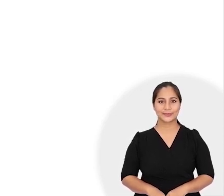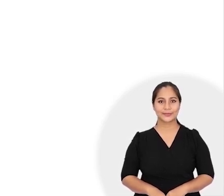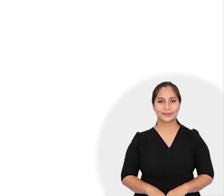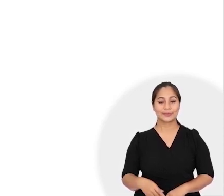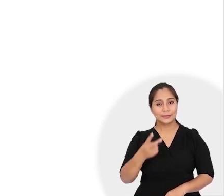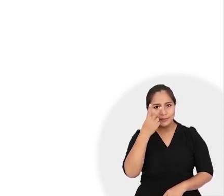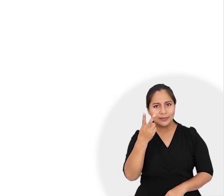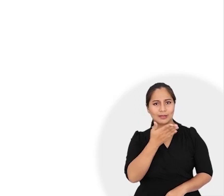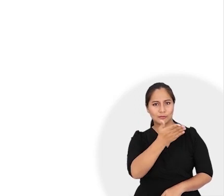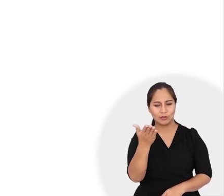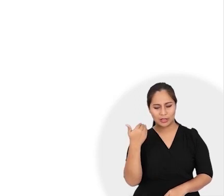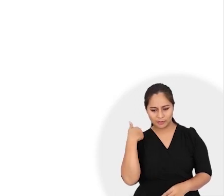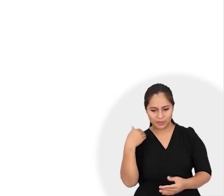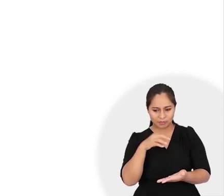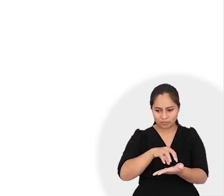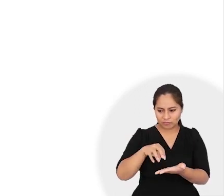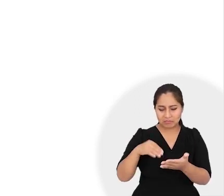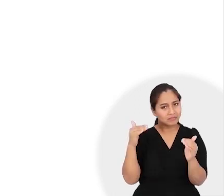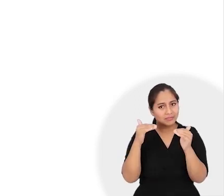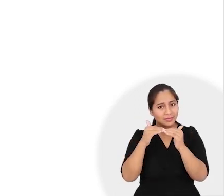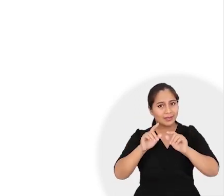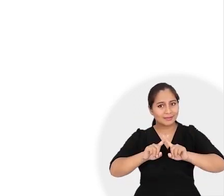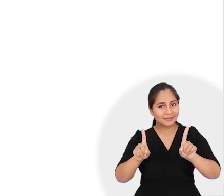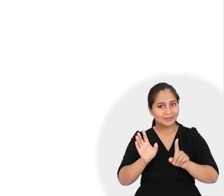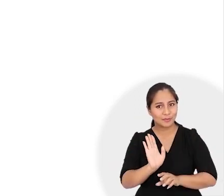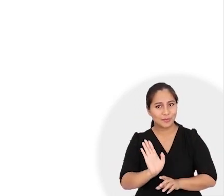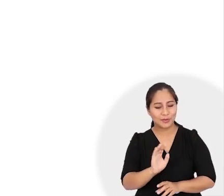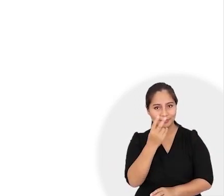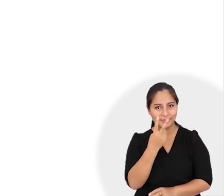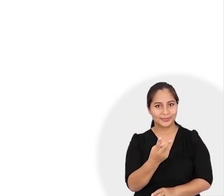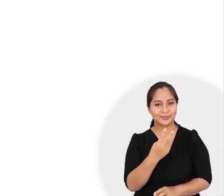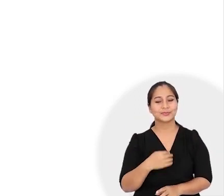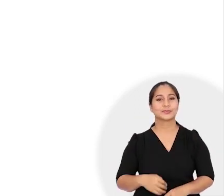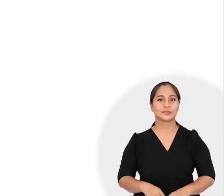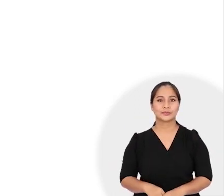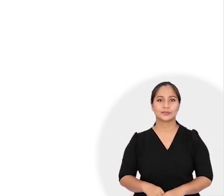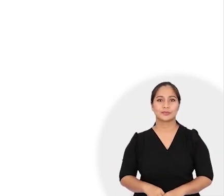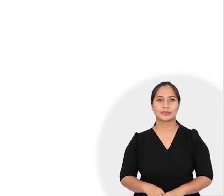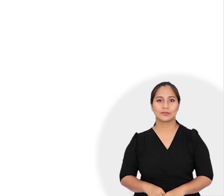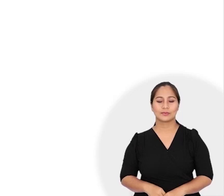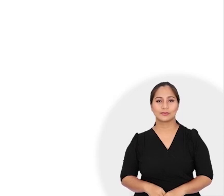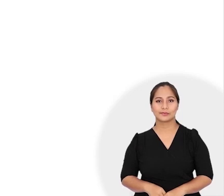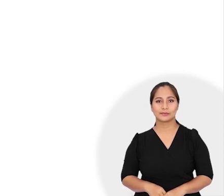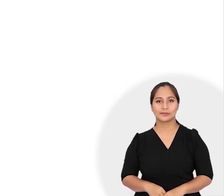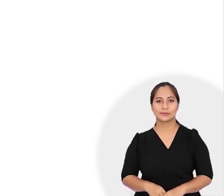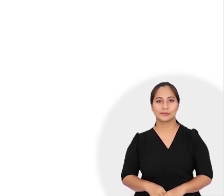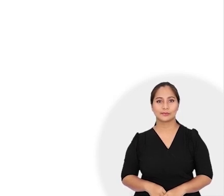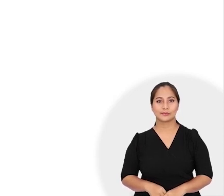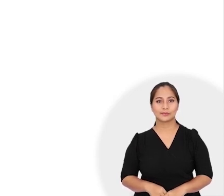เบิ่งเด้อพวกหลานจะวางถือคือกับครูบ่พวกหลานเบิ่งเด้อครูจะวางใส่คำศั